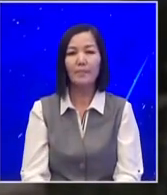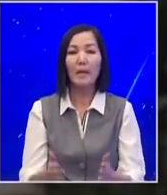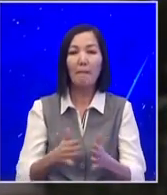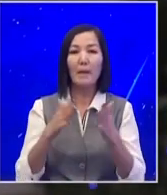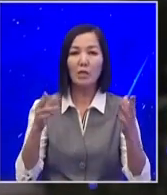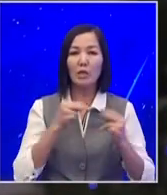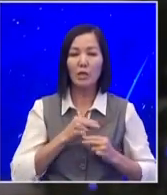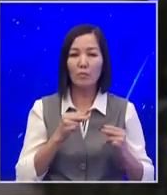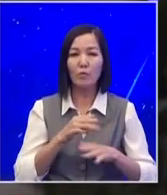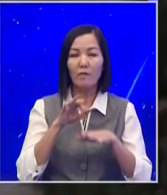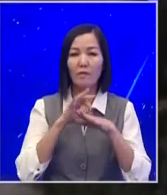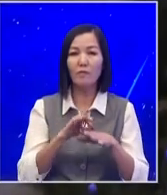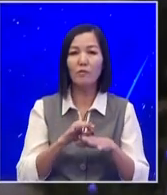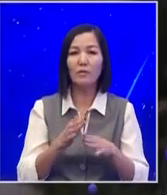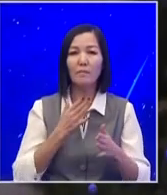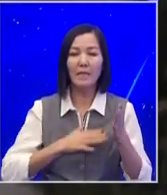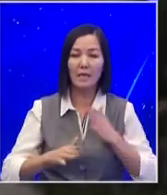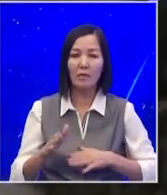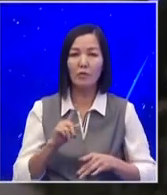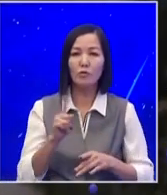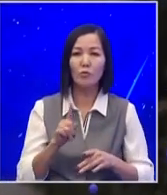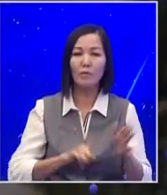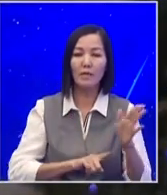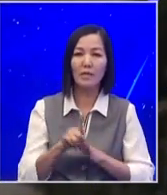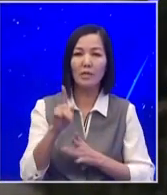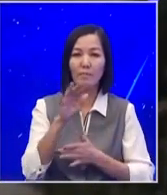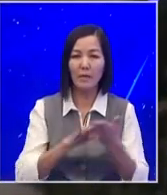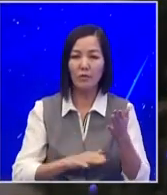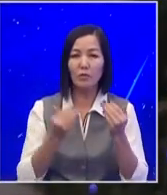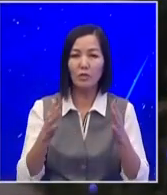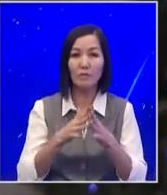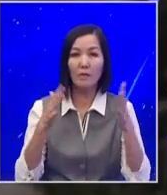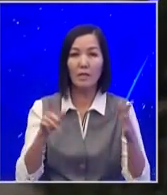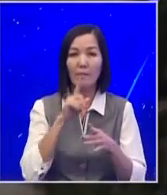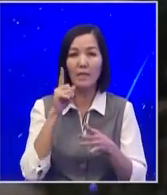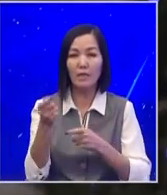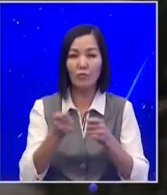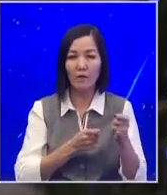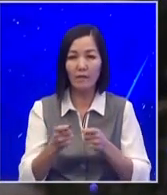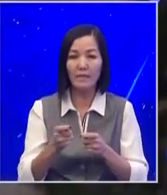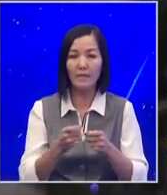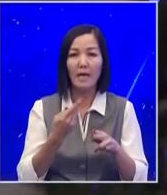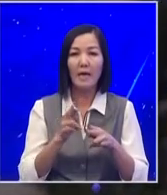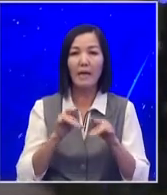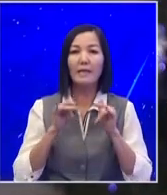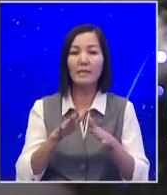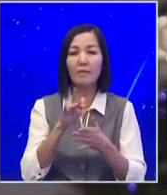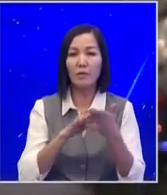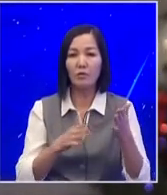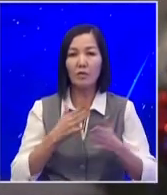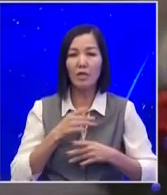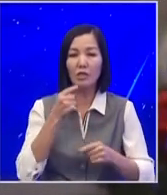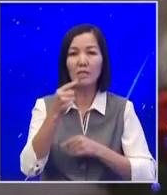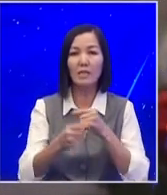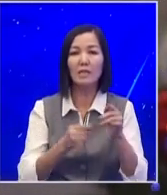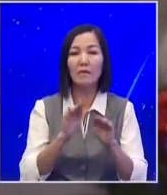Большая работа в регионе ведется. Меня радует то, что начали мы, продолжили и приумножили молодые руководители. И это дело продолжат уже наши дети